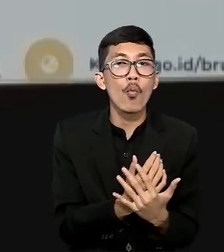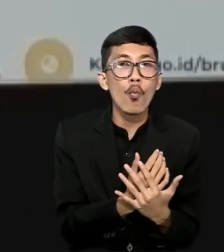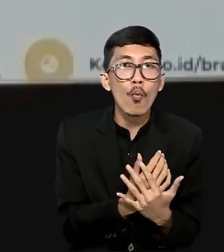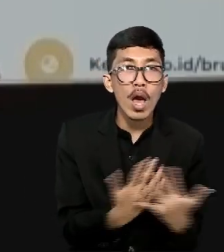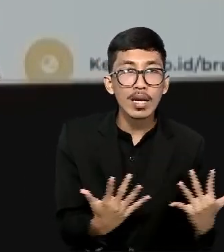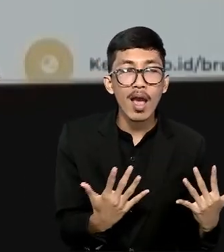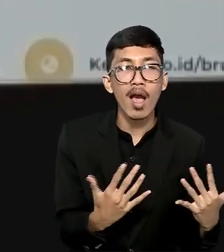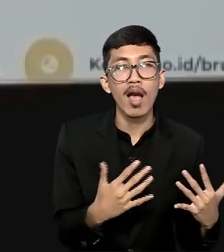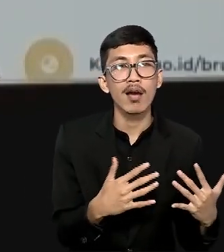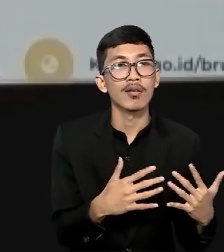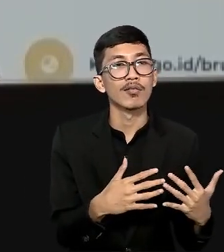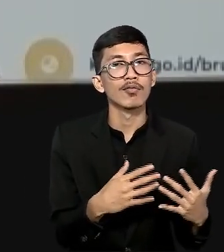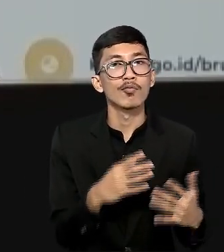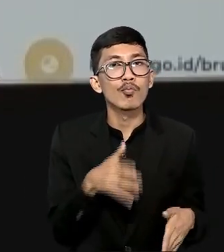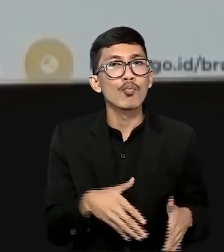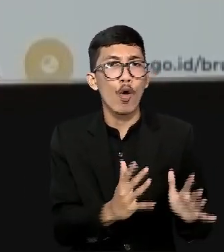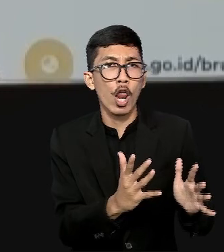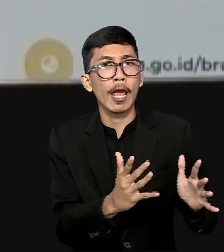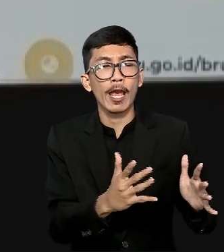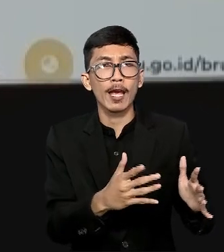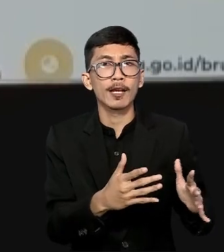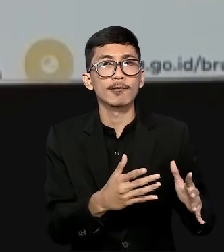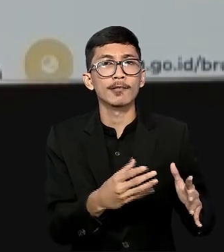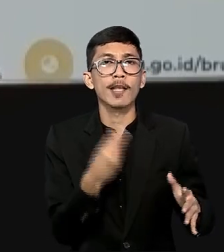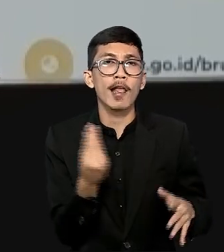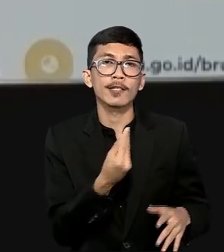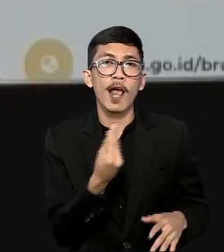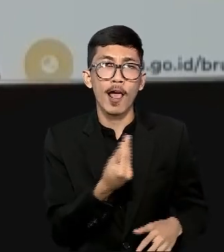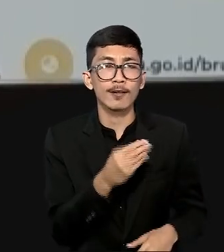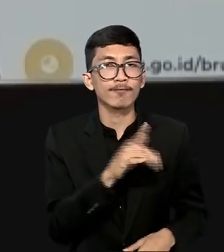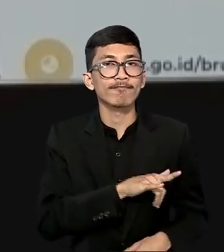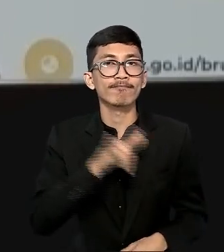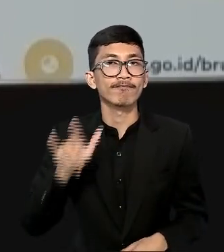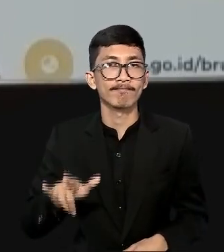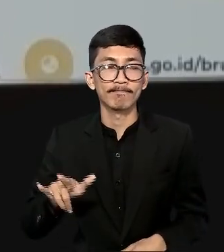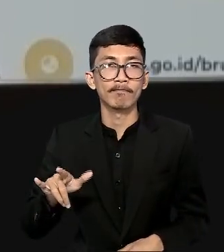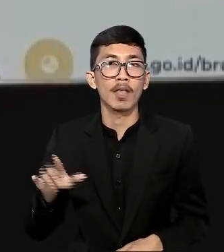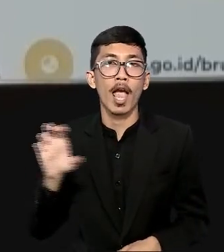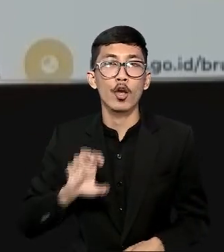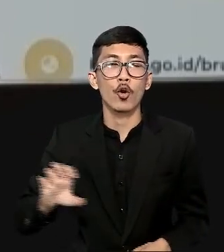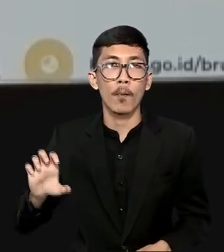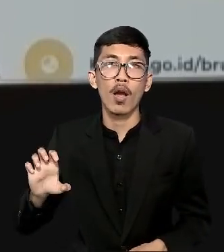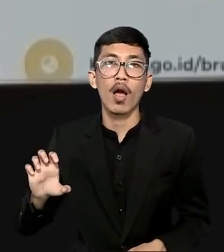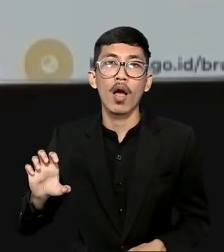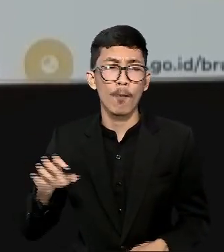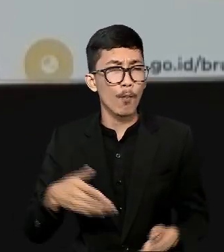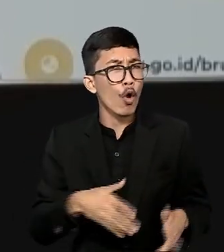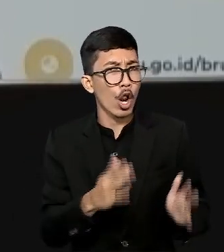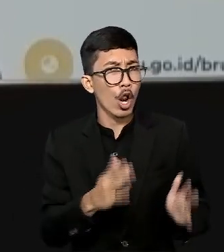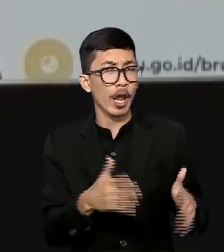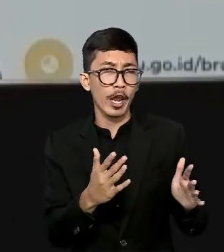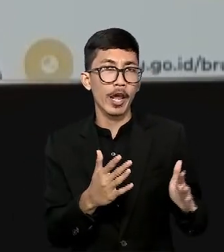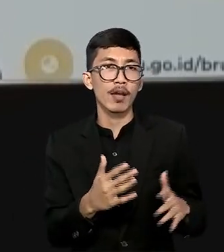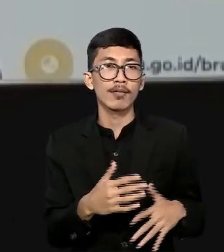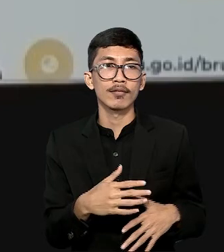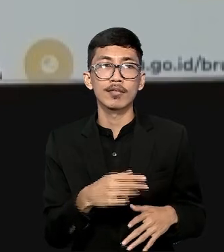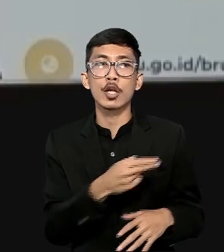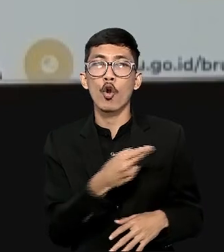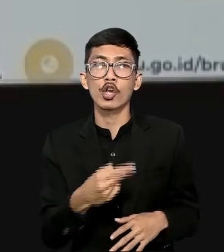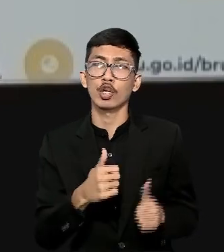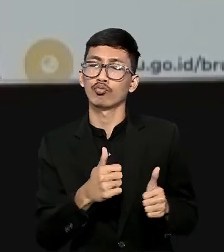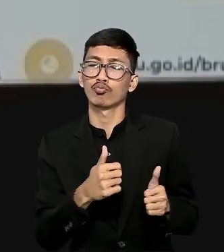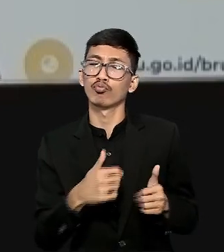melakukan perjalanan ke Uni Eropa jadi itu merupakan suatu bentuk Penghargaan apa